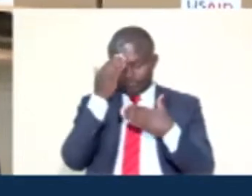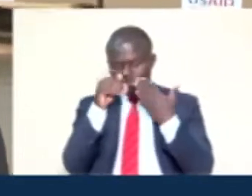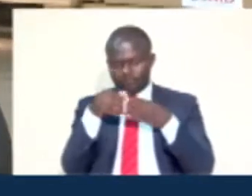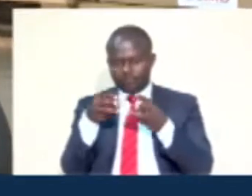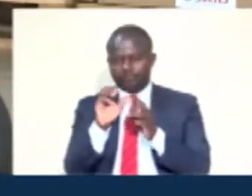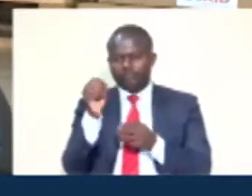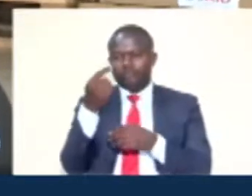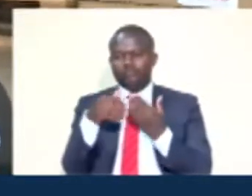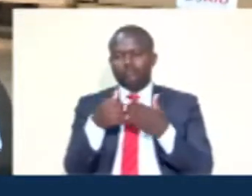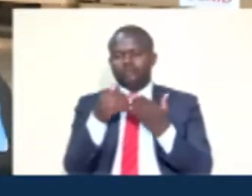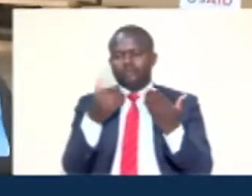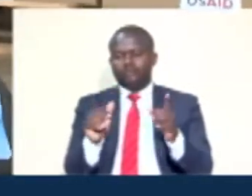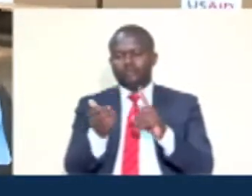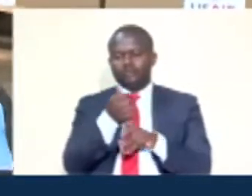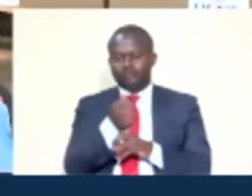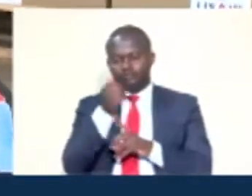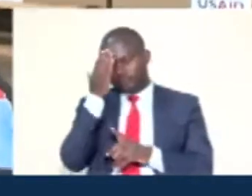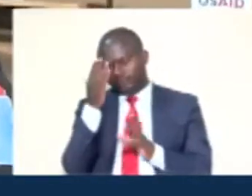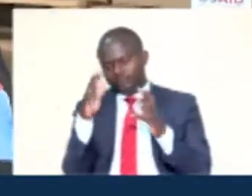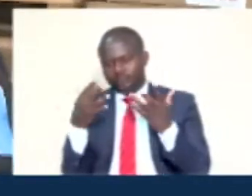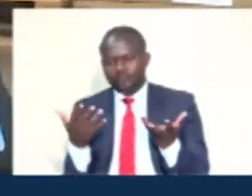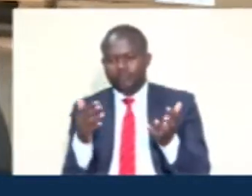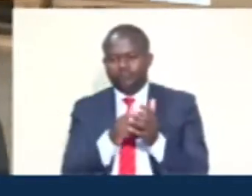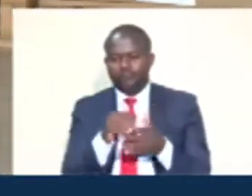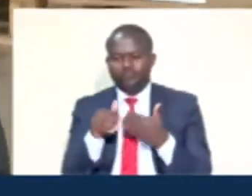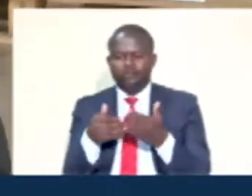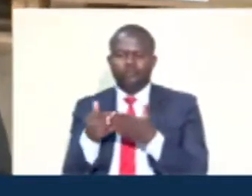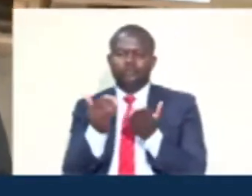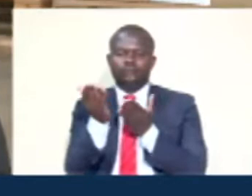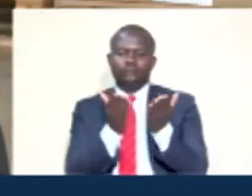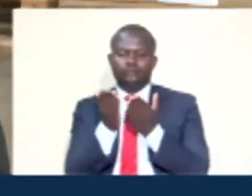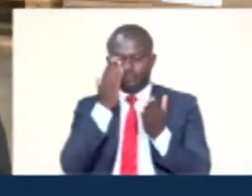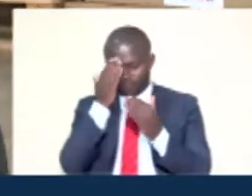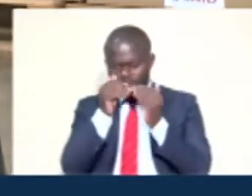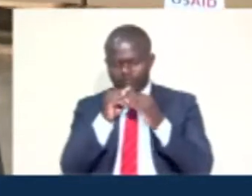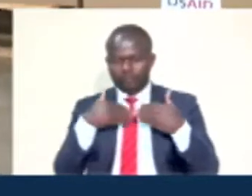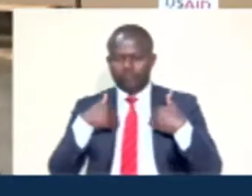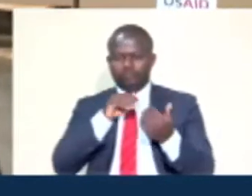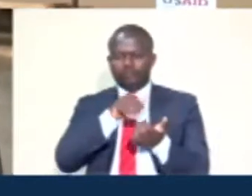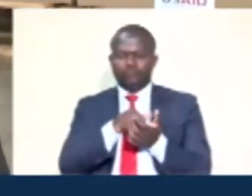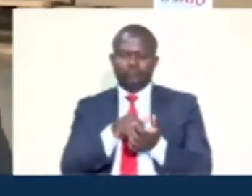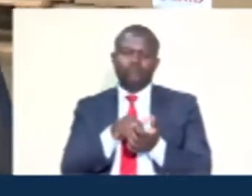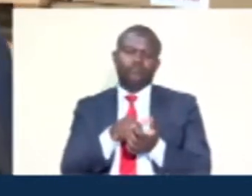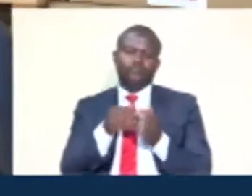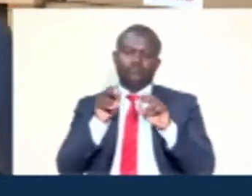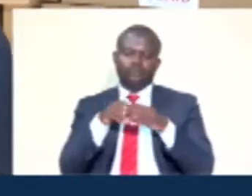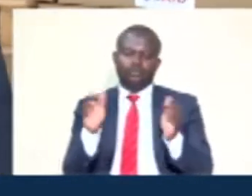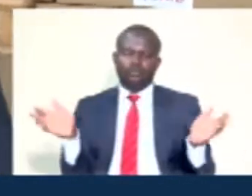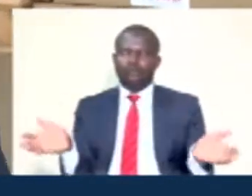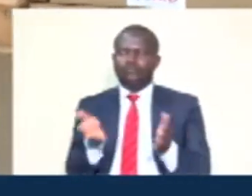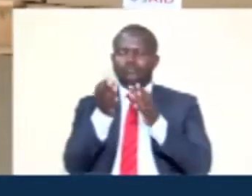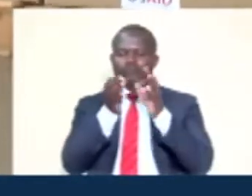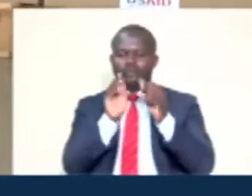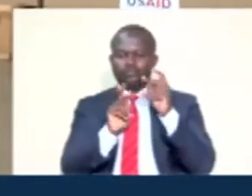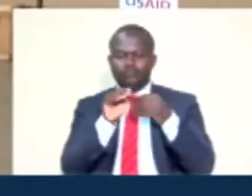mbere kugera ku miti ni uko wipimisha ukamenya aho uhagaze, ndetse n'amaserivisi murabizi ko ari mu bigo nderabuzima, akabaho za kampanye zisobanurira